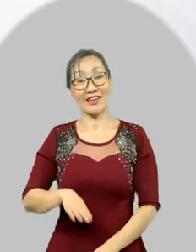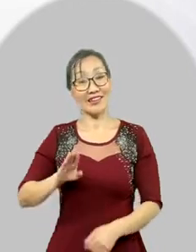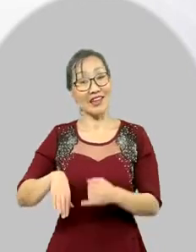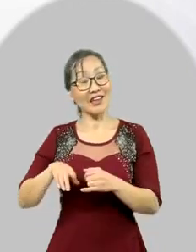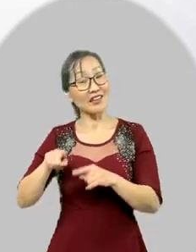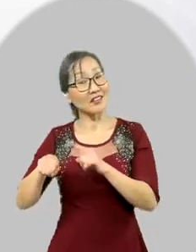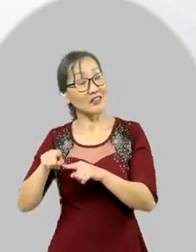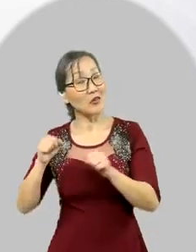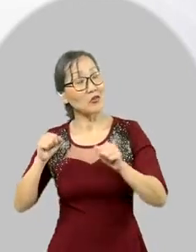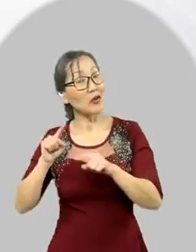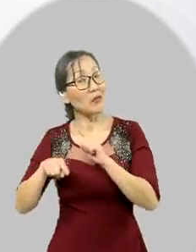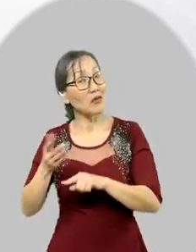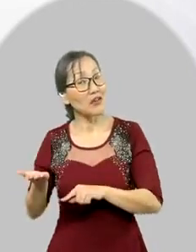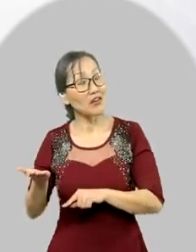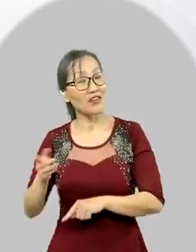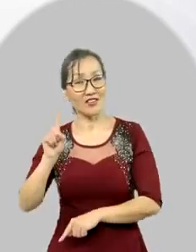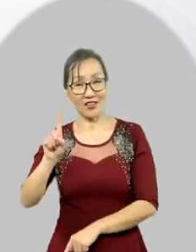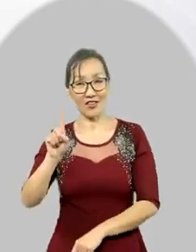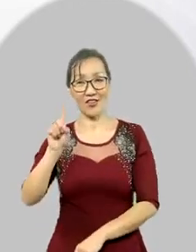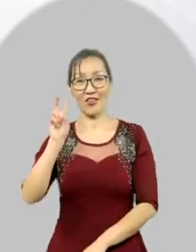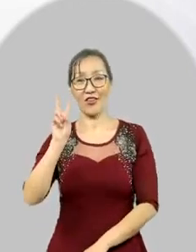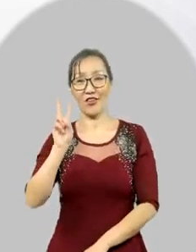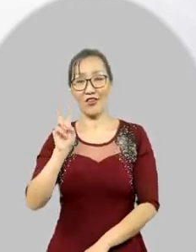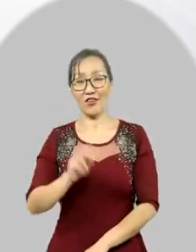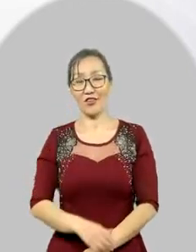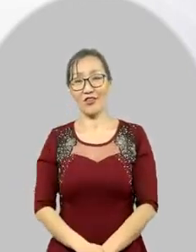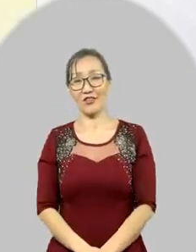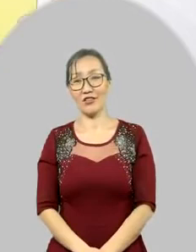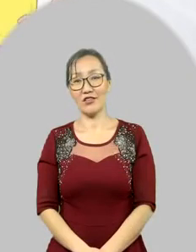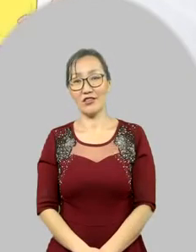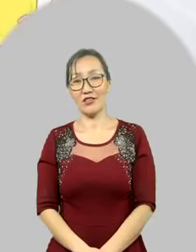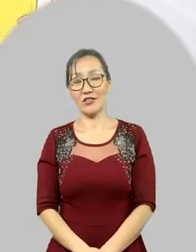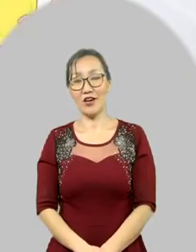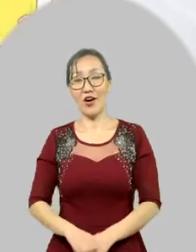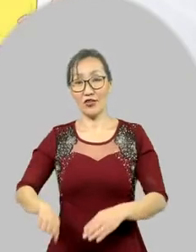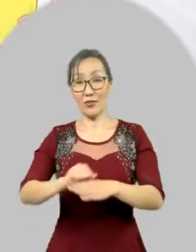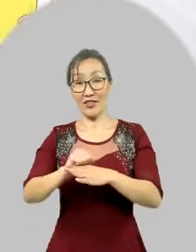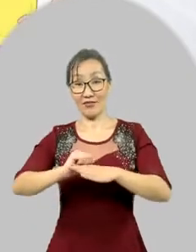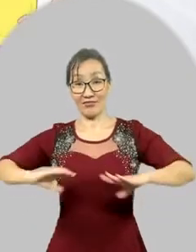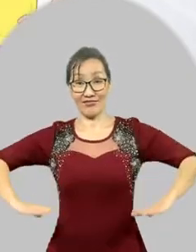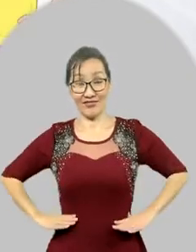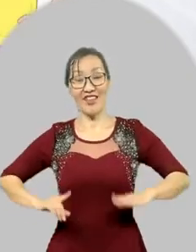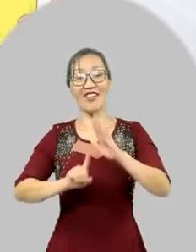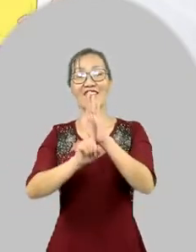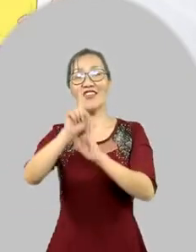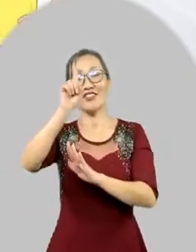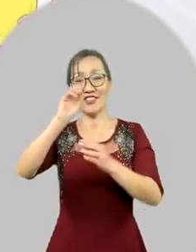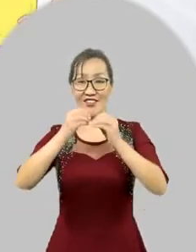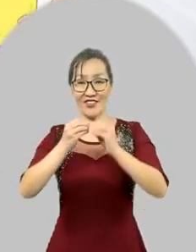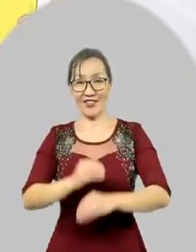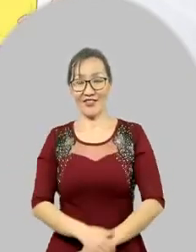Дараагийнх нь ямар хөдөлгөөн байх вэ? 1 За бүгдээрээ бэлтгэх байдал. Эхнээс нь давтаад